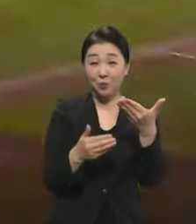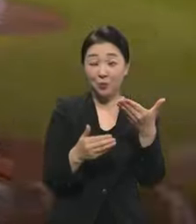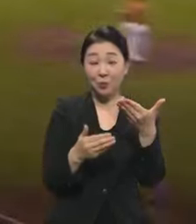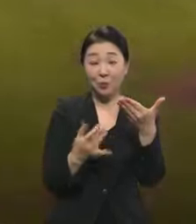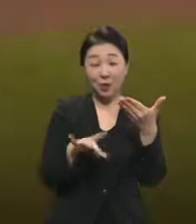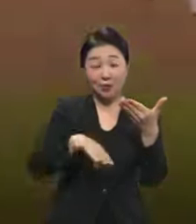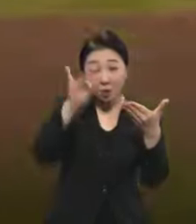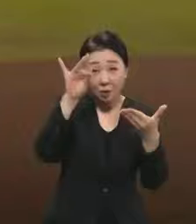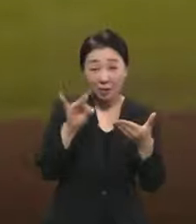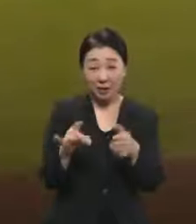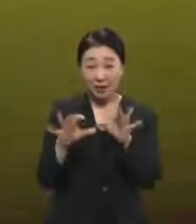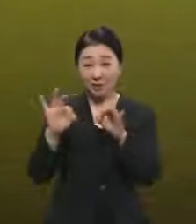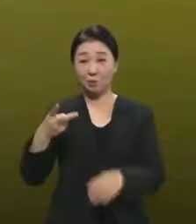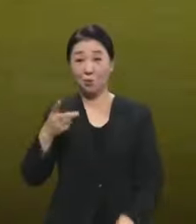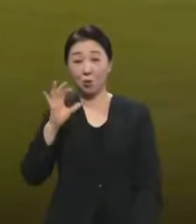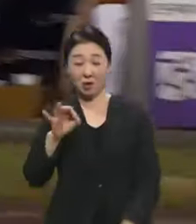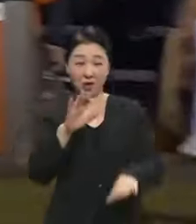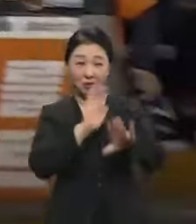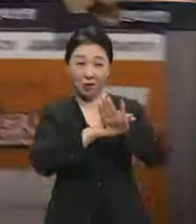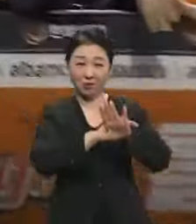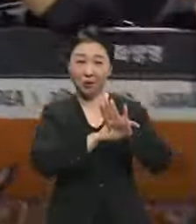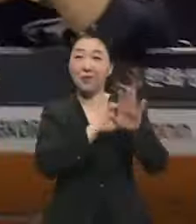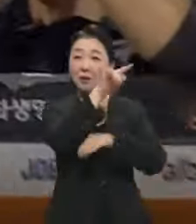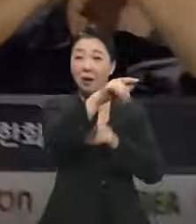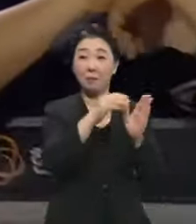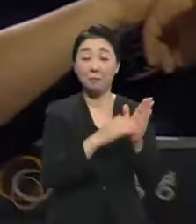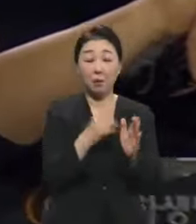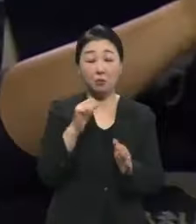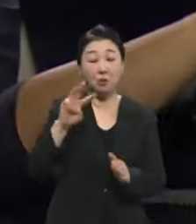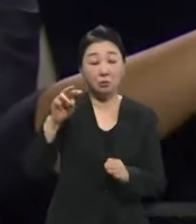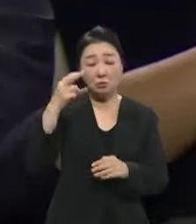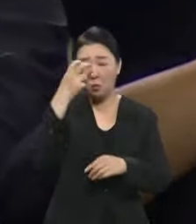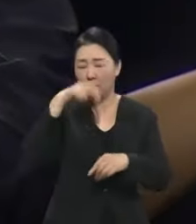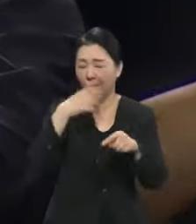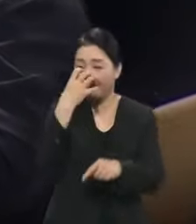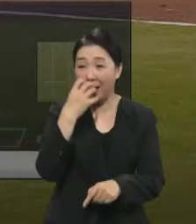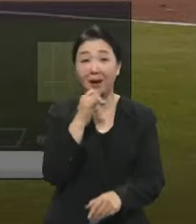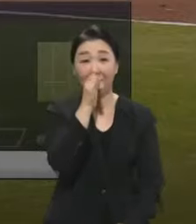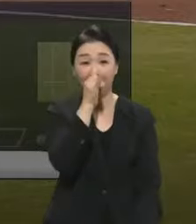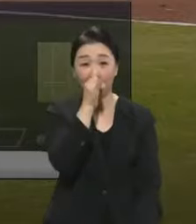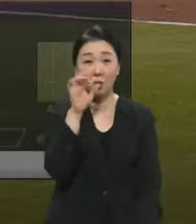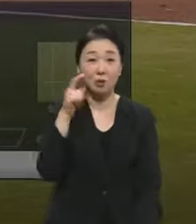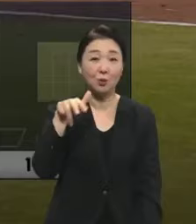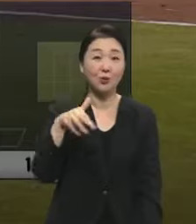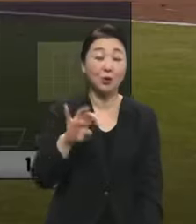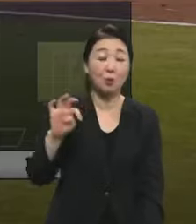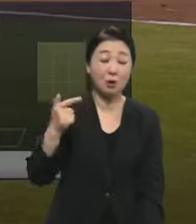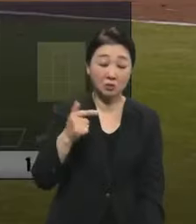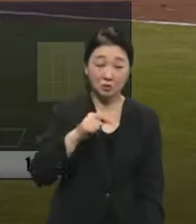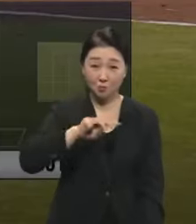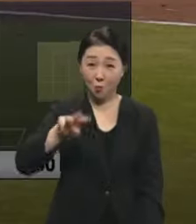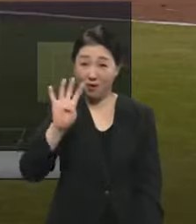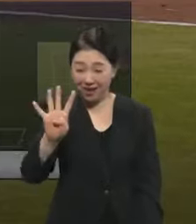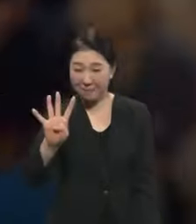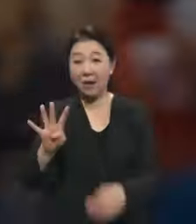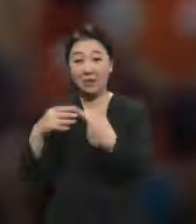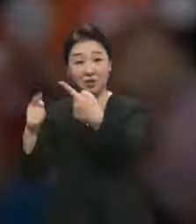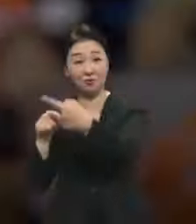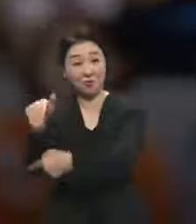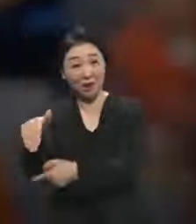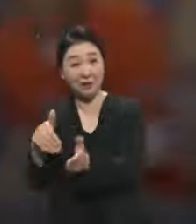김도영이 좌전 안타로 출루하자 유현진의 표정이 어두워집니다. 이어 최원준이 볼넷을 골라 1루를